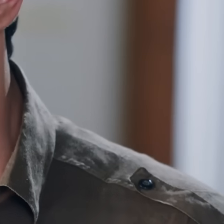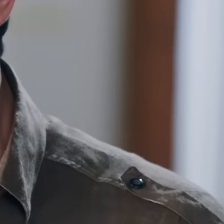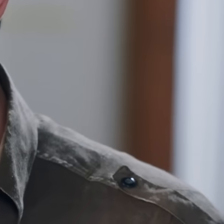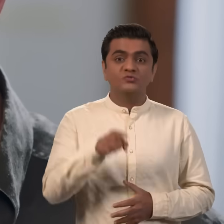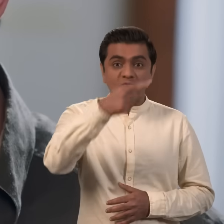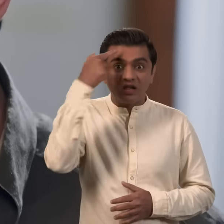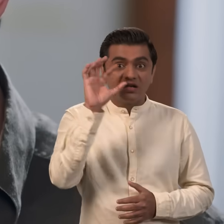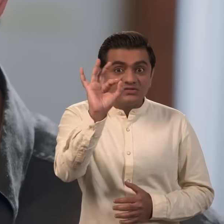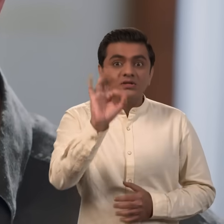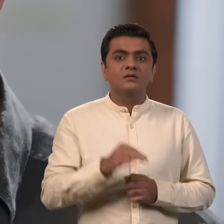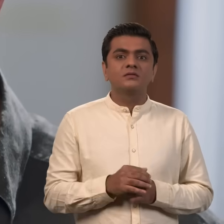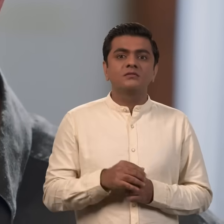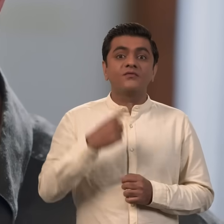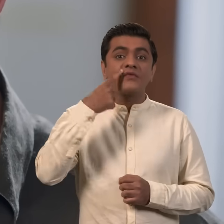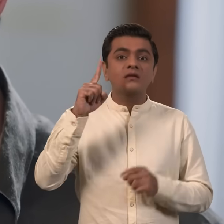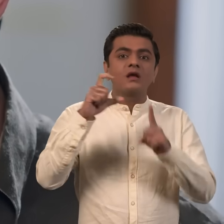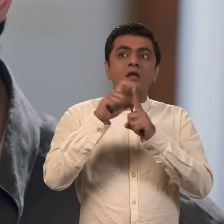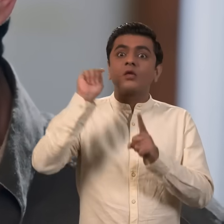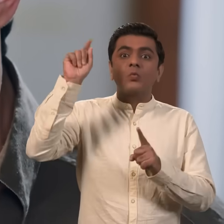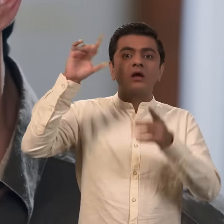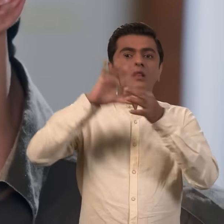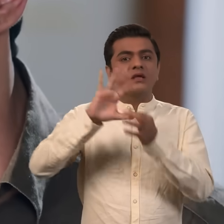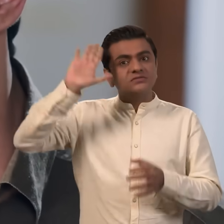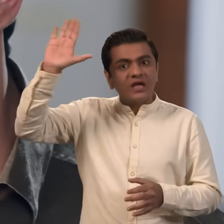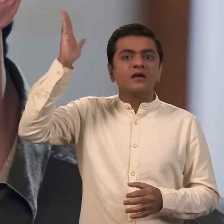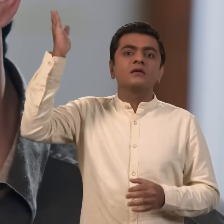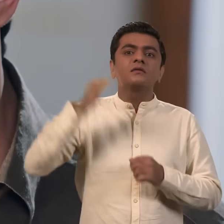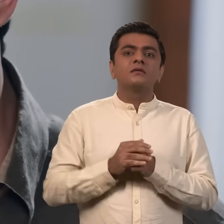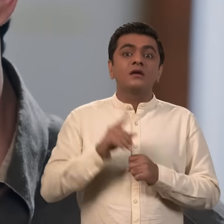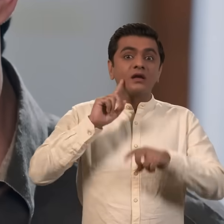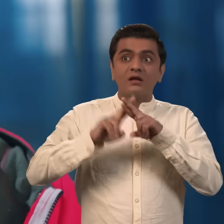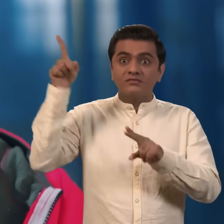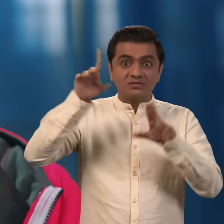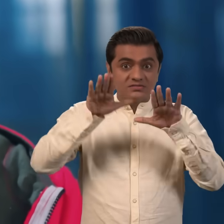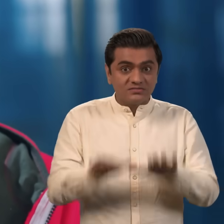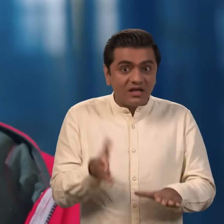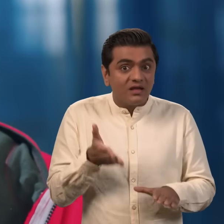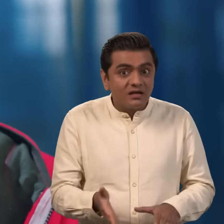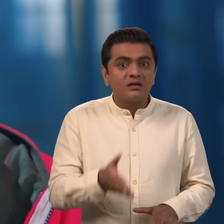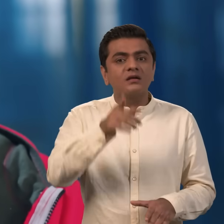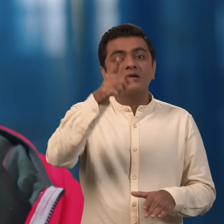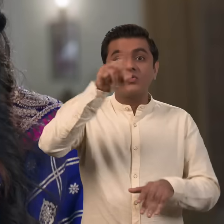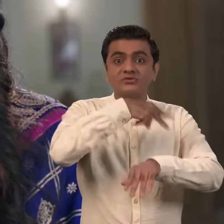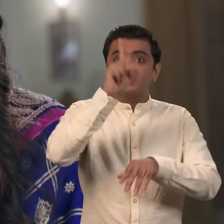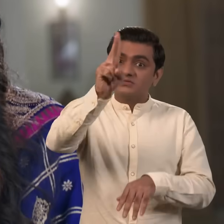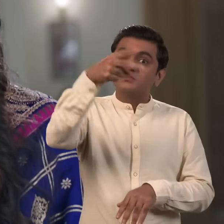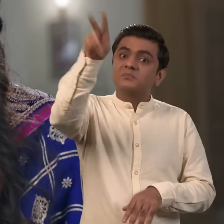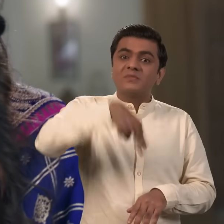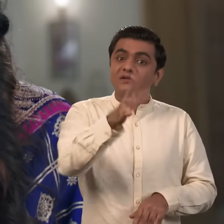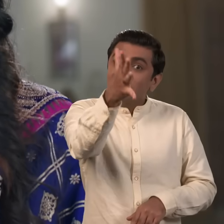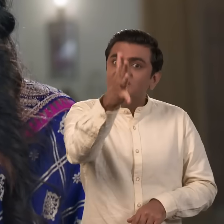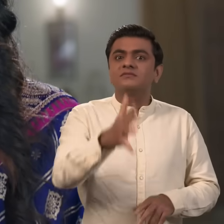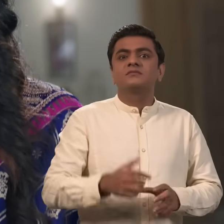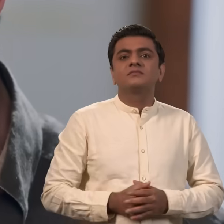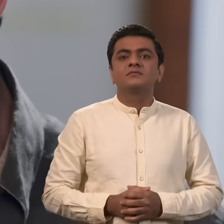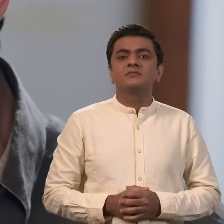विराट, तेरी किस्मत अच्छी है कि पापा काम के सिलसिले में दिल्ली गए हैं, वरना आज तू हॉस्पिटल से घर नहीं